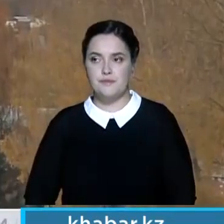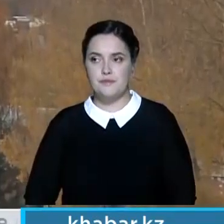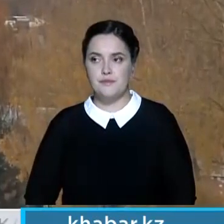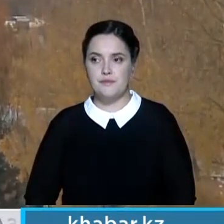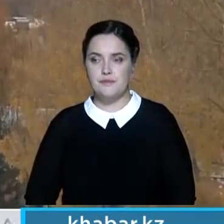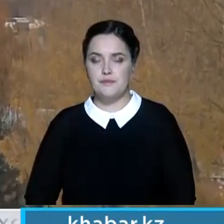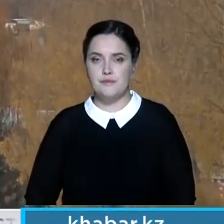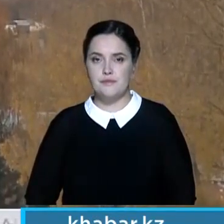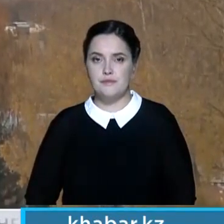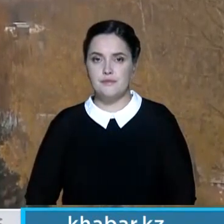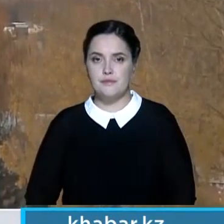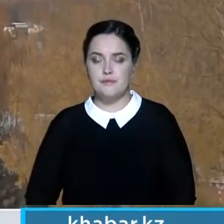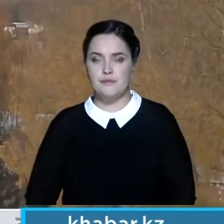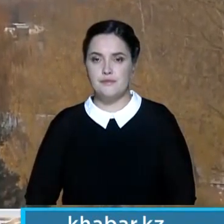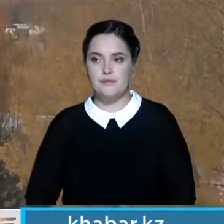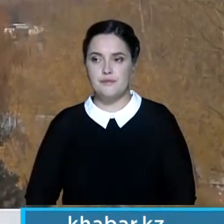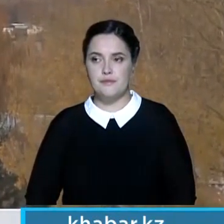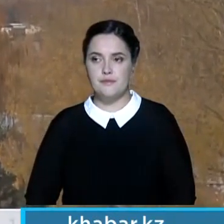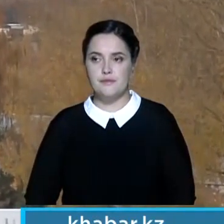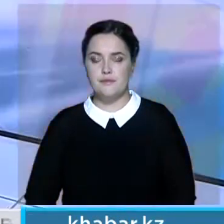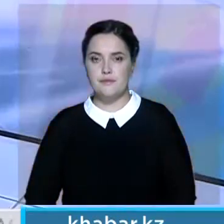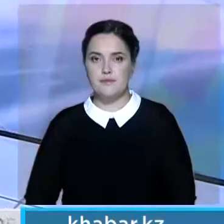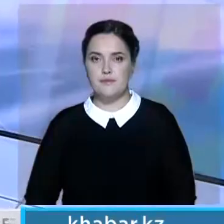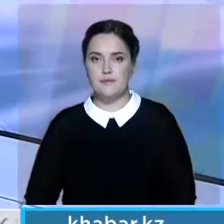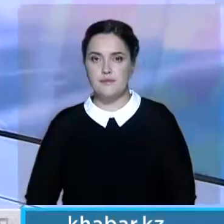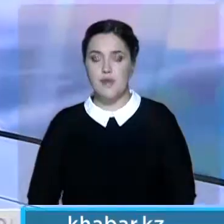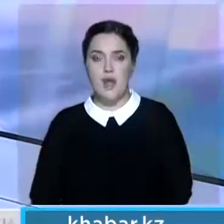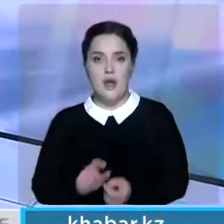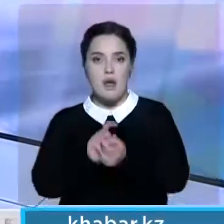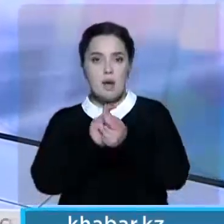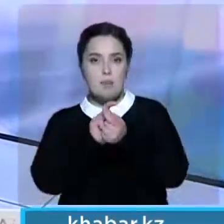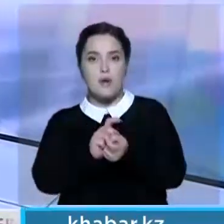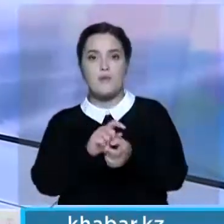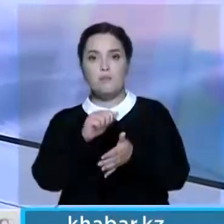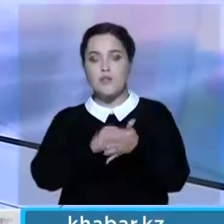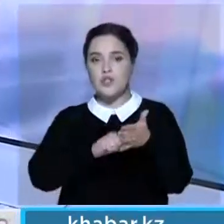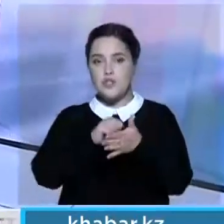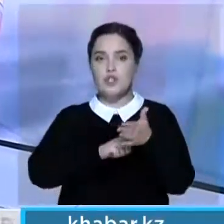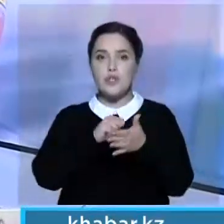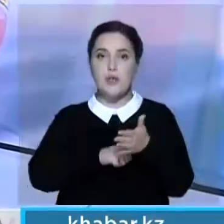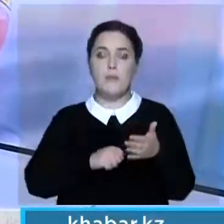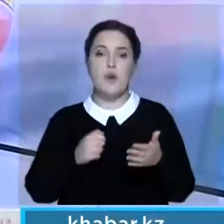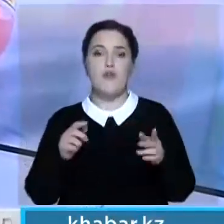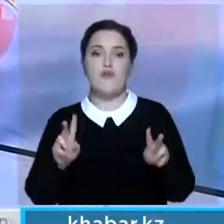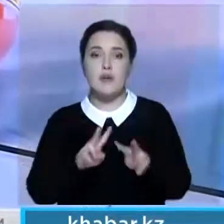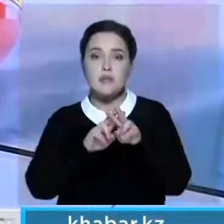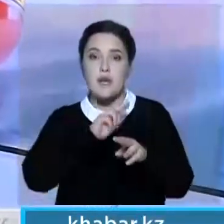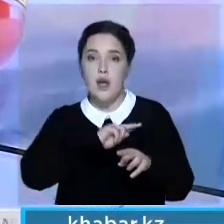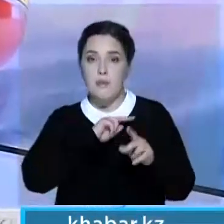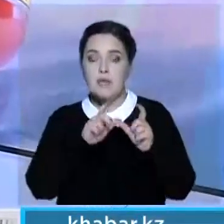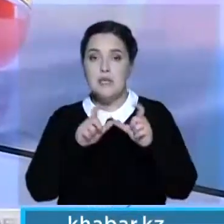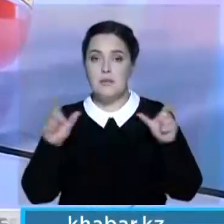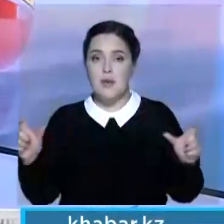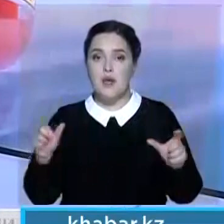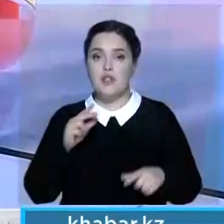Дмитрий Пыхтин, Восточно-Казахстанская область, Хабар. Бороться с причинами, а не с последствиями. В Астане сотрудники